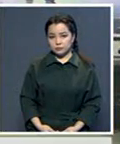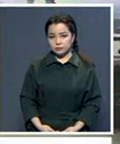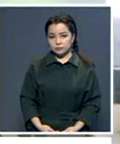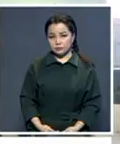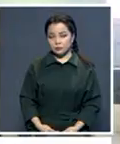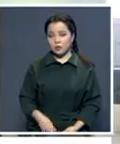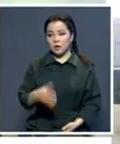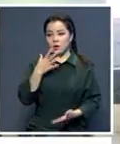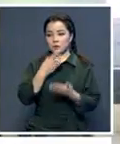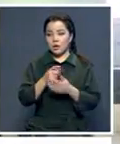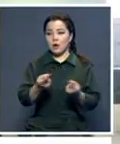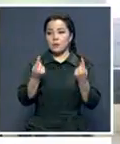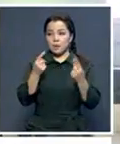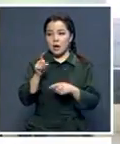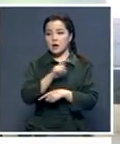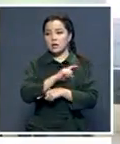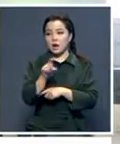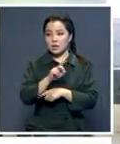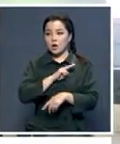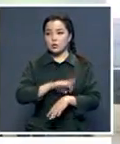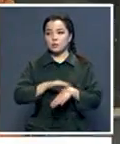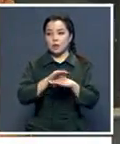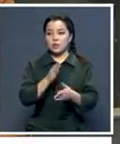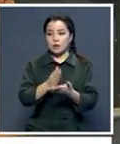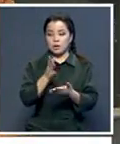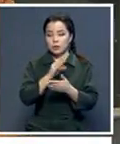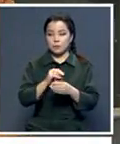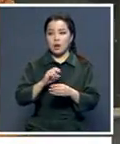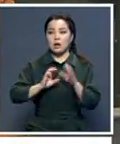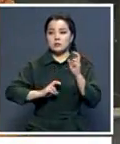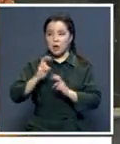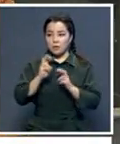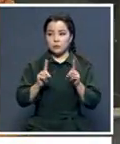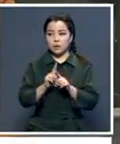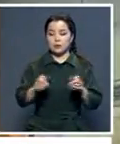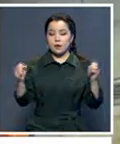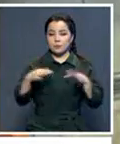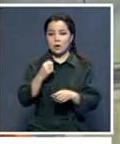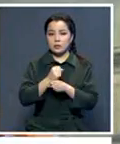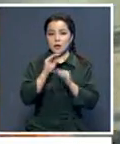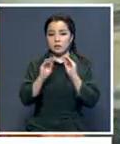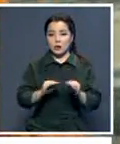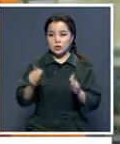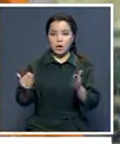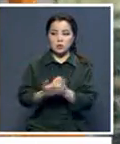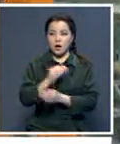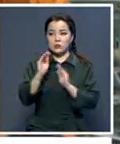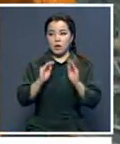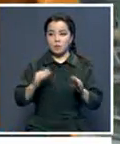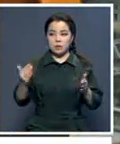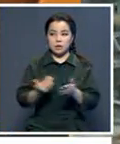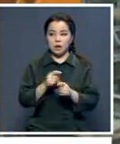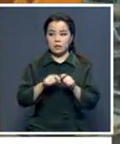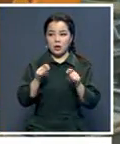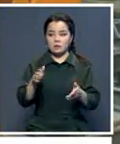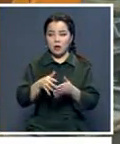Төрт тағанды алып кранды жасау үшін зауыт конструкторлары түгелде жұмылдырылған. Агрегаттары күшейтіліп, бүкіл жабдықтары жаңартылды. Ал мынау